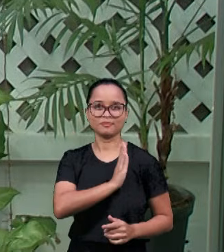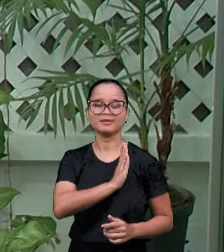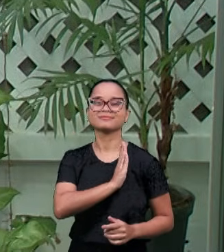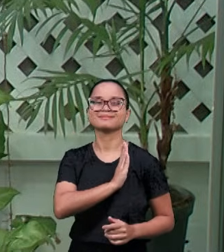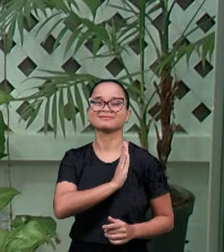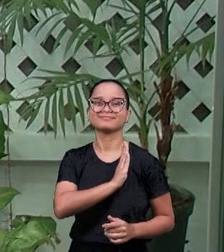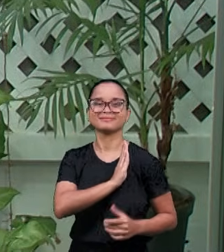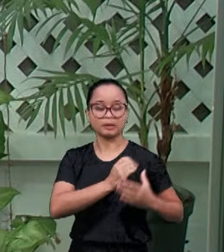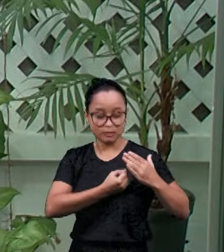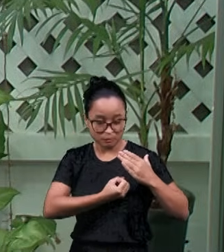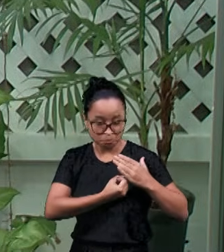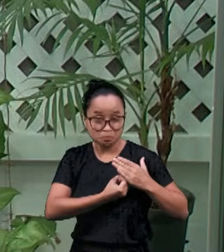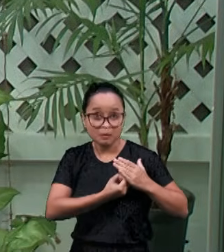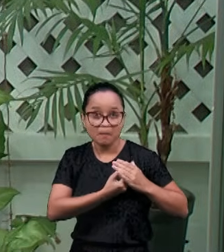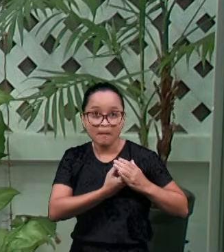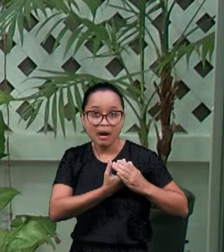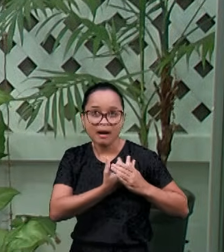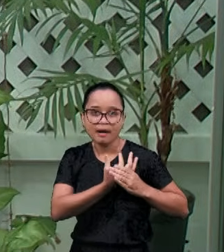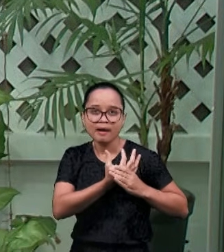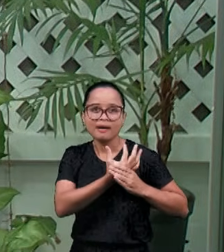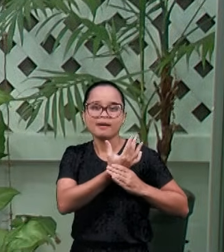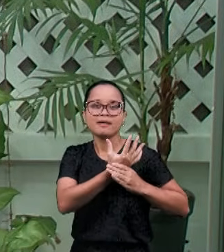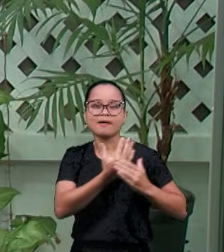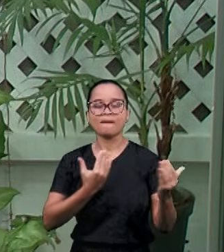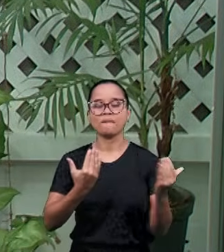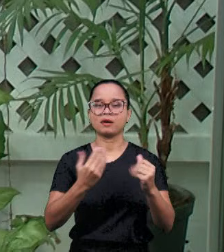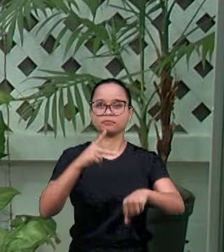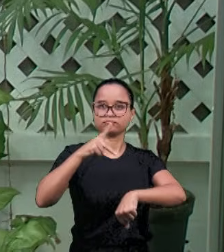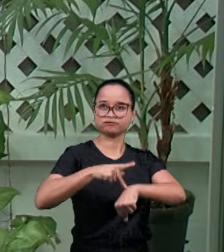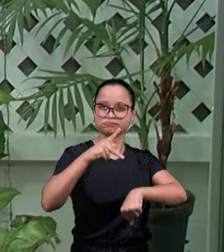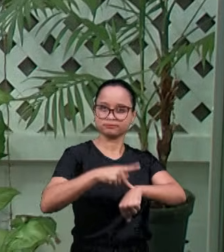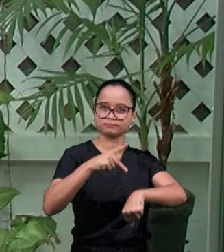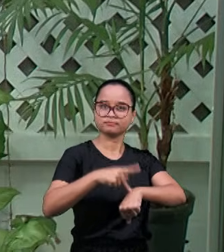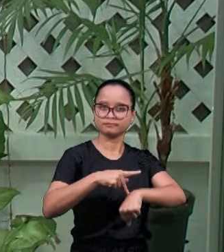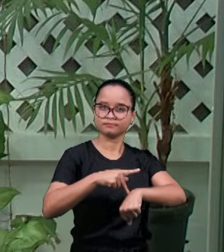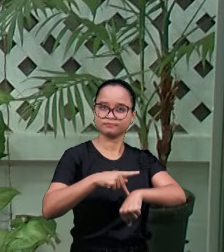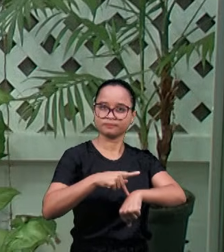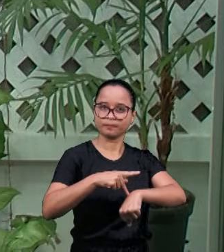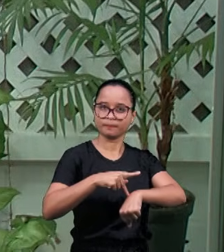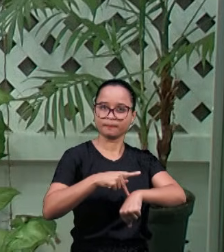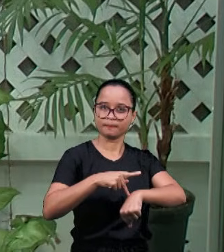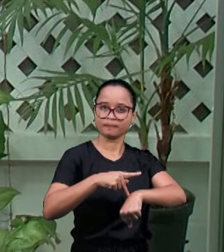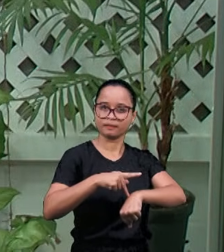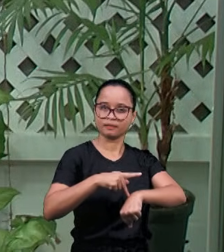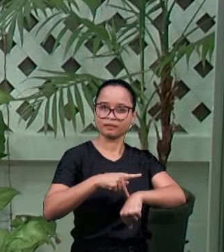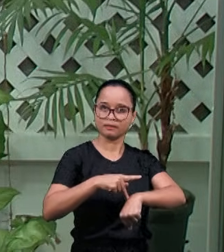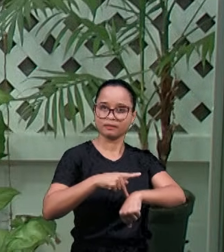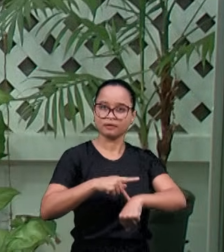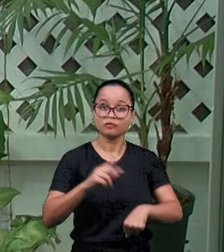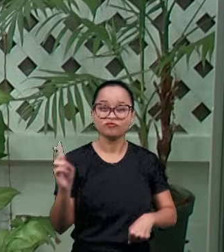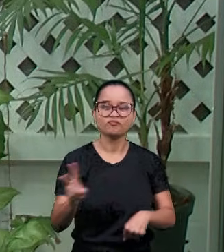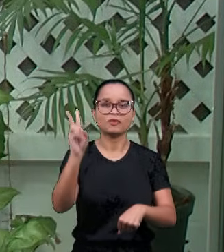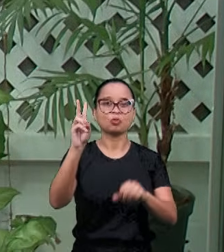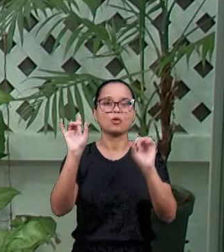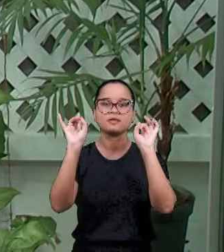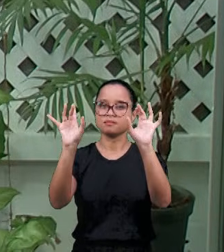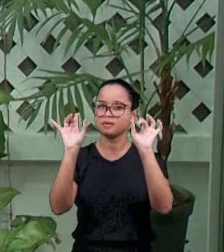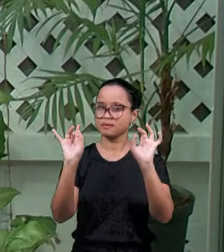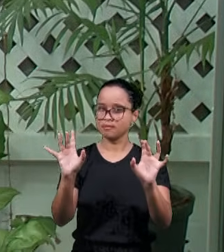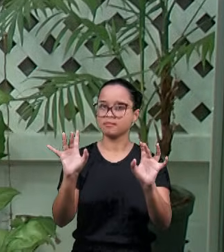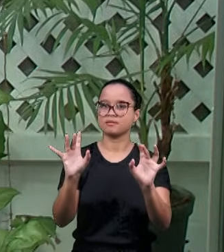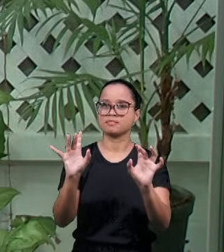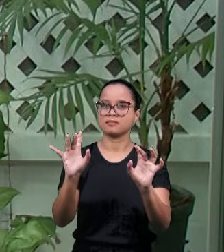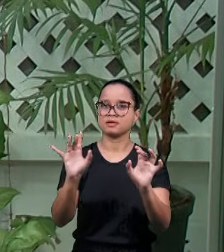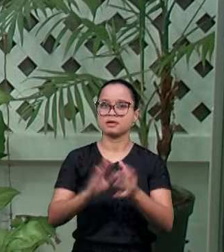Donc Jésus est généré en nous comme si c'était une perle, comme si c'était la perle de grand prix. Et un